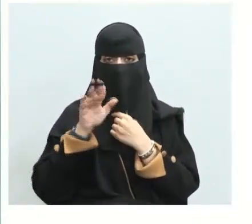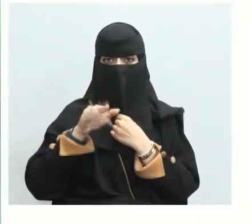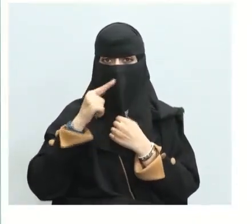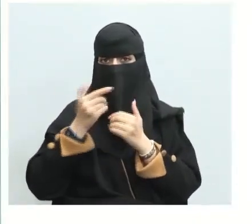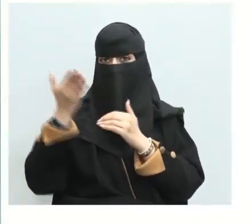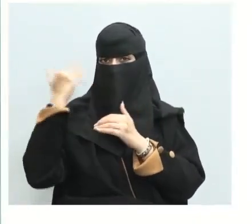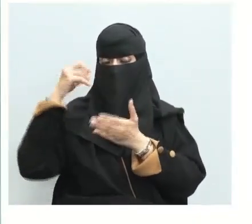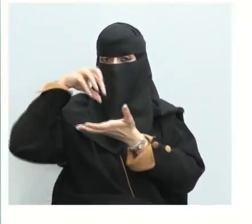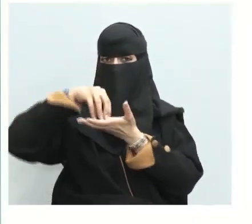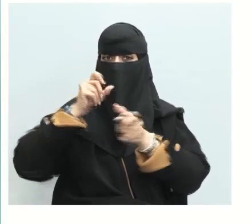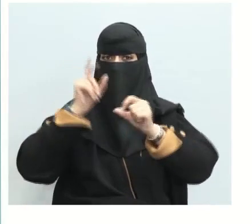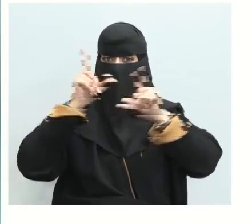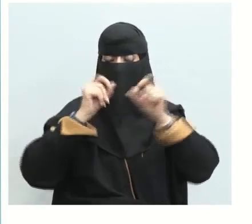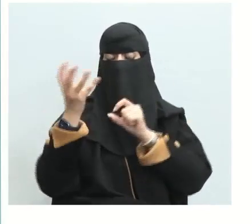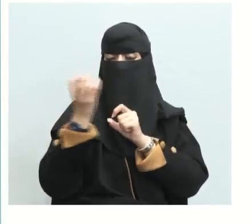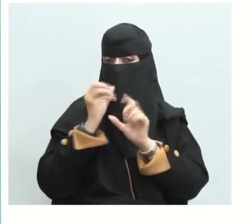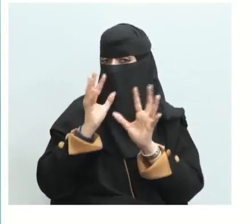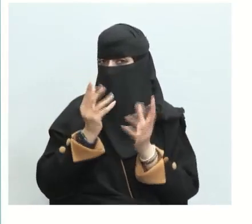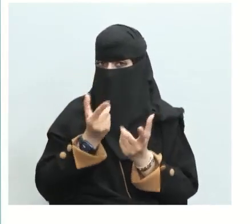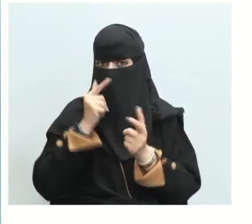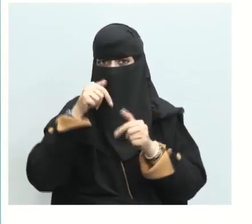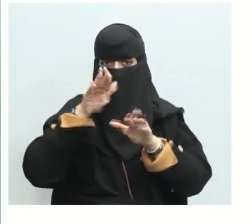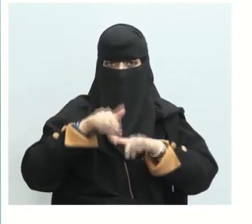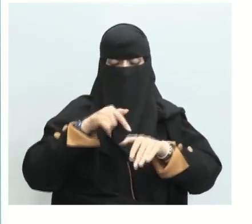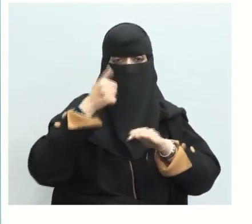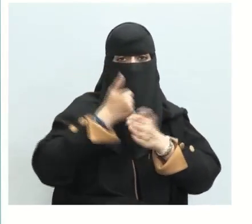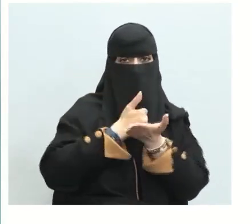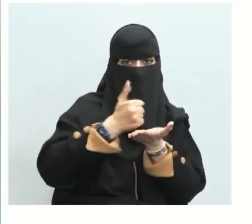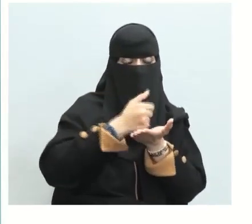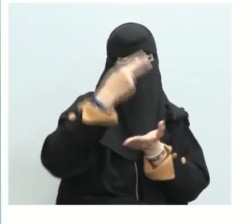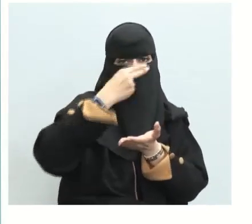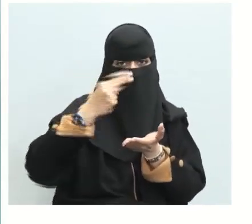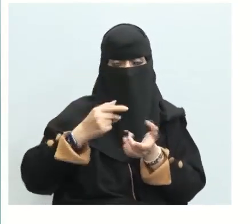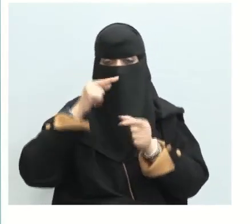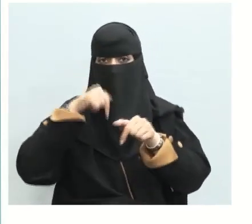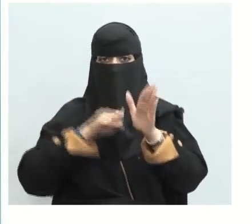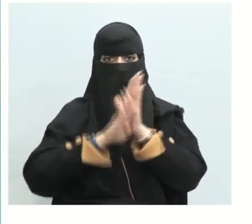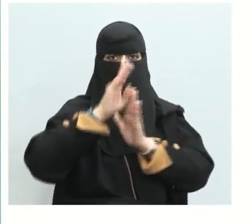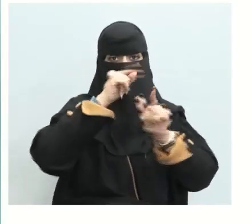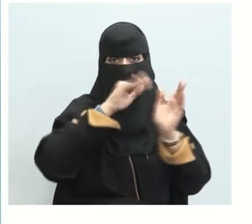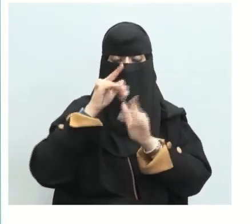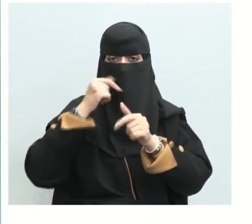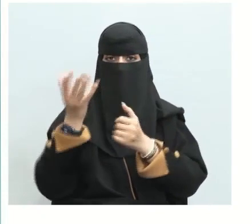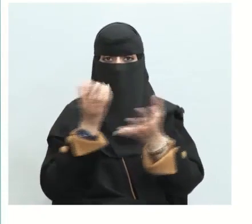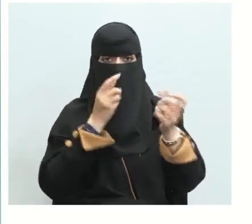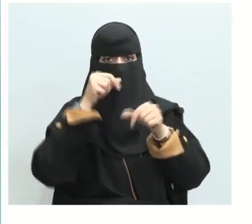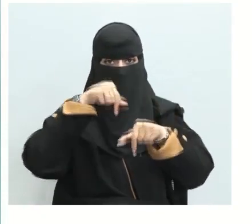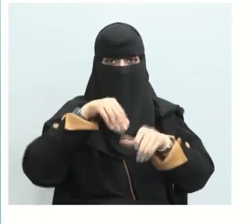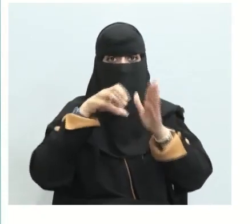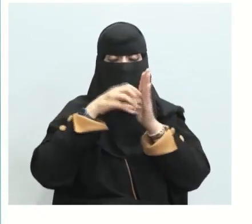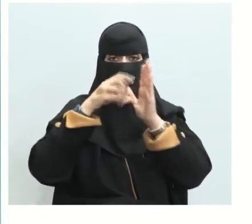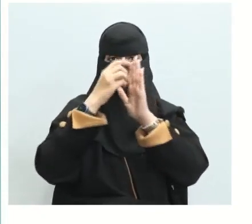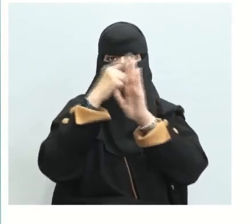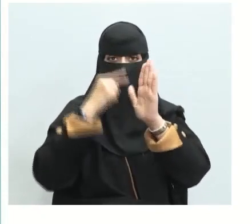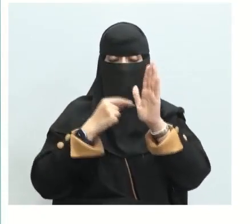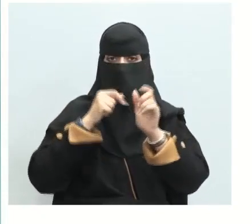تعرفنا في الدرس السابق على الموقع الإلكتروني المستجيب، وهو أحد أساليب التصميم والتطوير تستجيب فيها الموقع